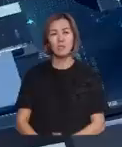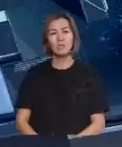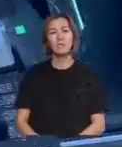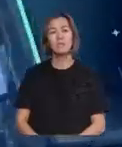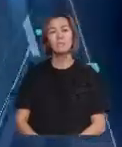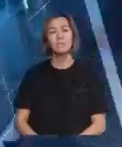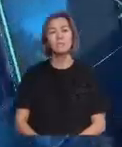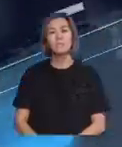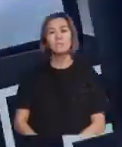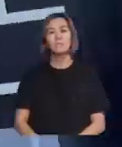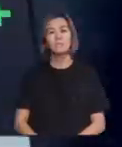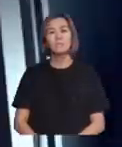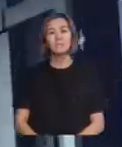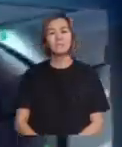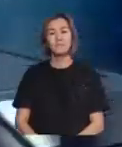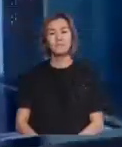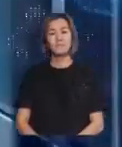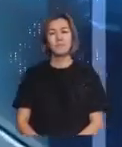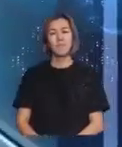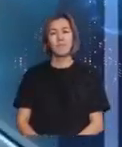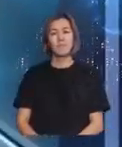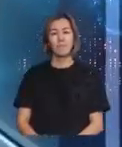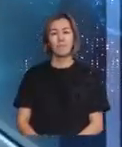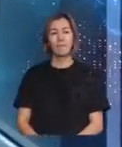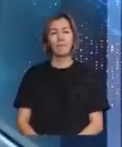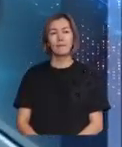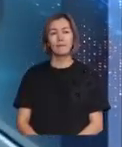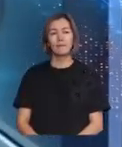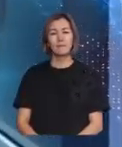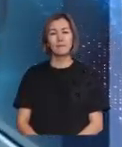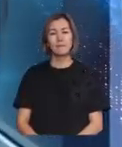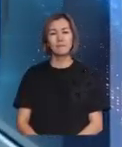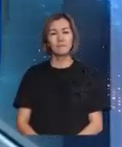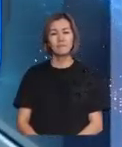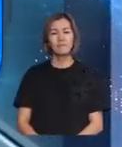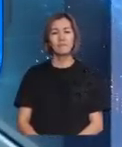Нұрай Базархан, Ғабит Қабдырахман, Жетісу телеарнасы.